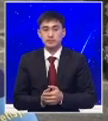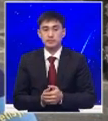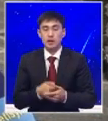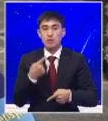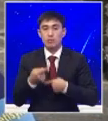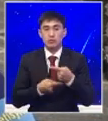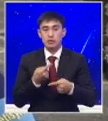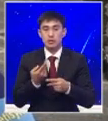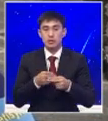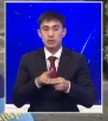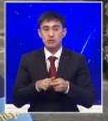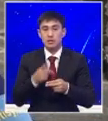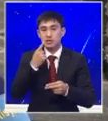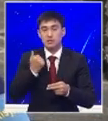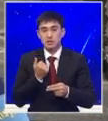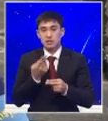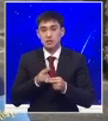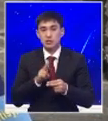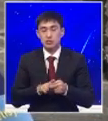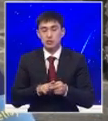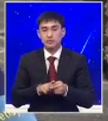После этого солдаты, которые